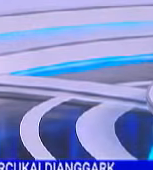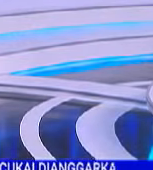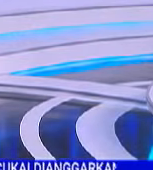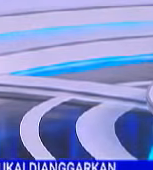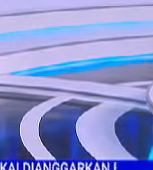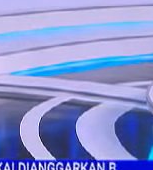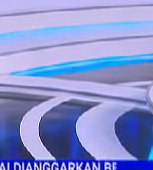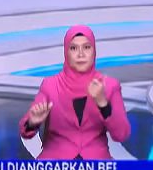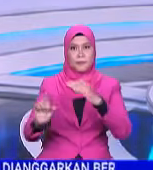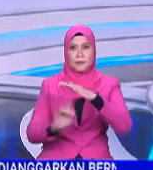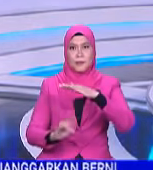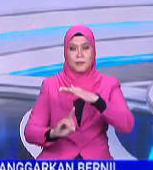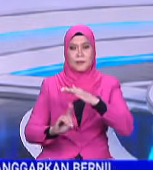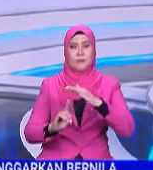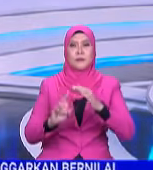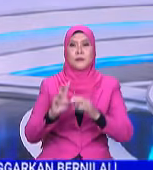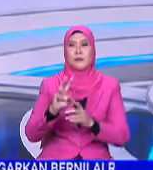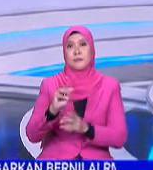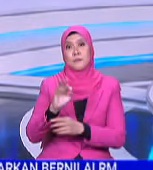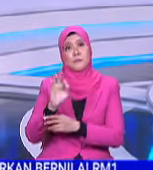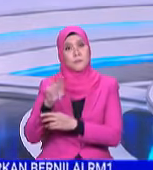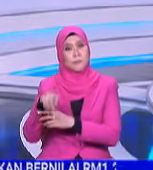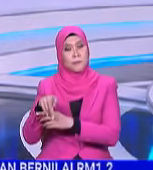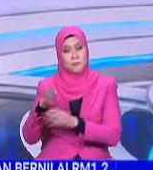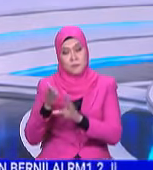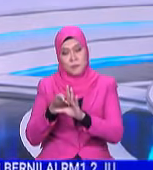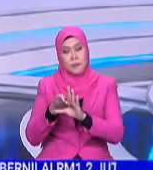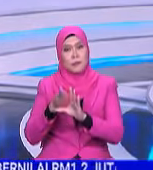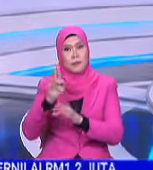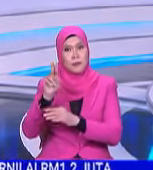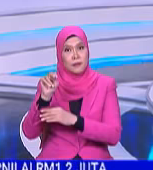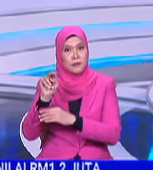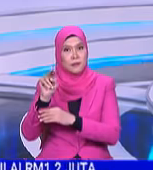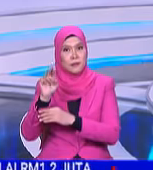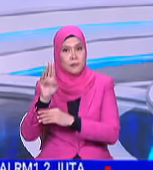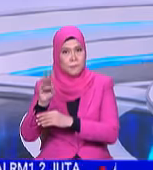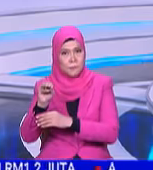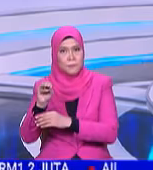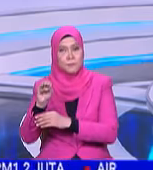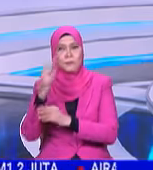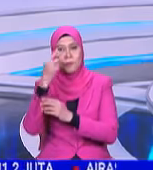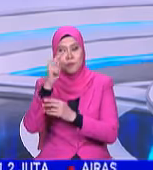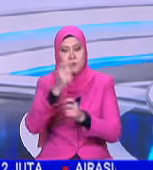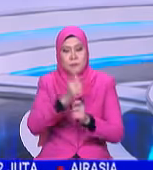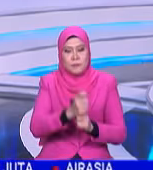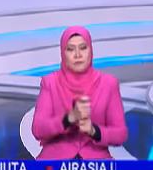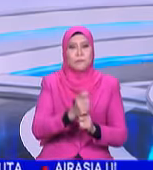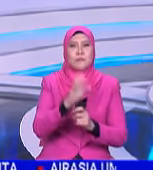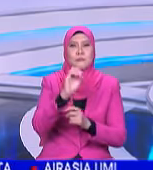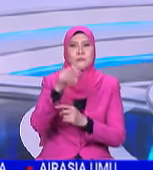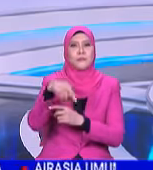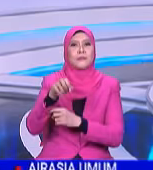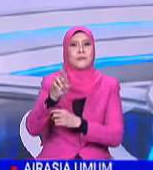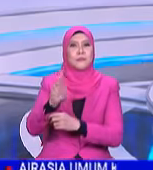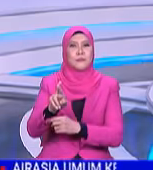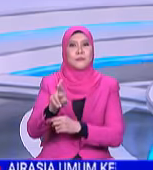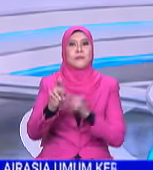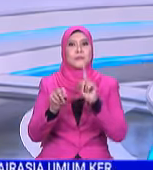Jawatankuasa Dasar Monetary MPC Bank Negara Malaysia BNM membuat keputusan mengekalkan kadar dasar semalaman OPR